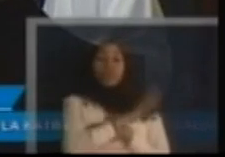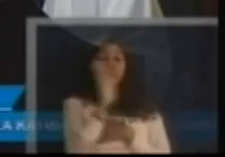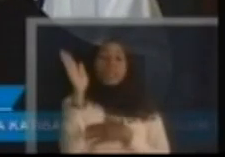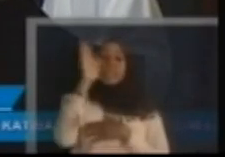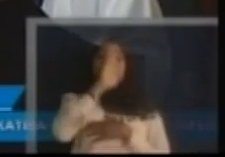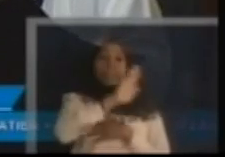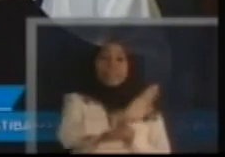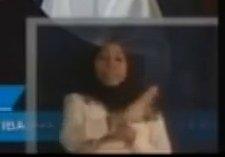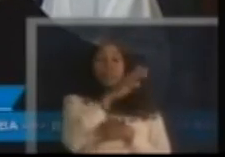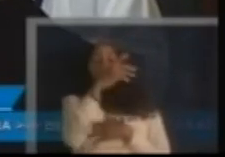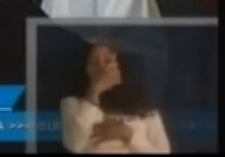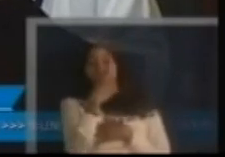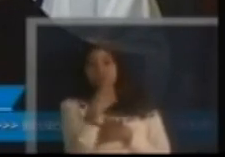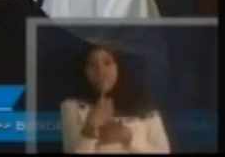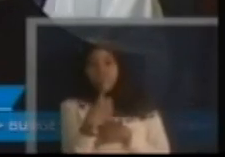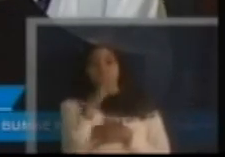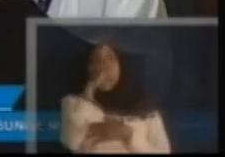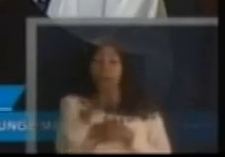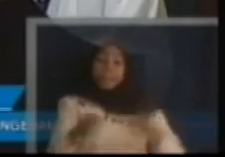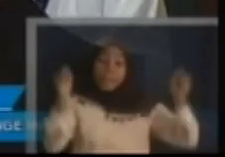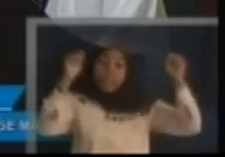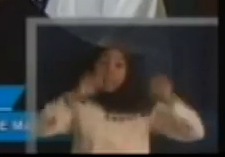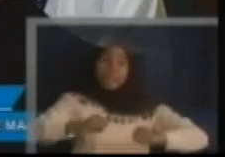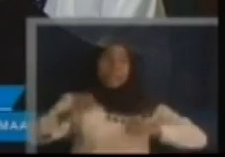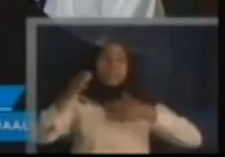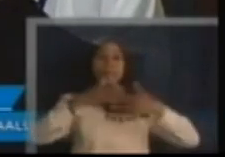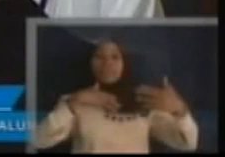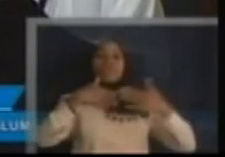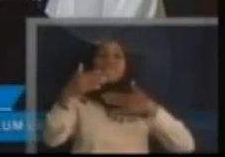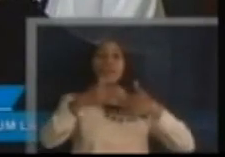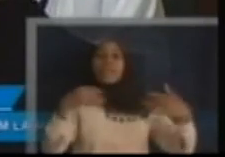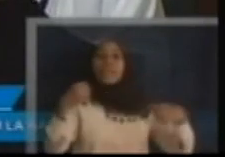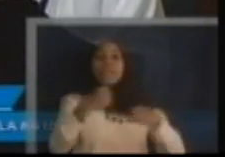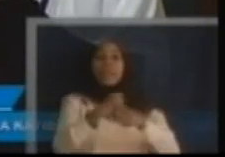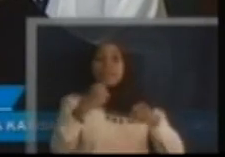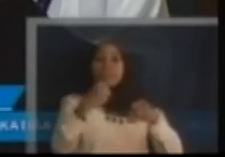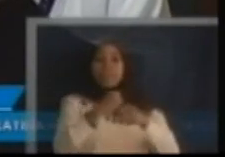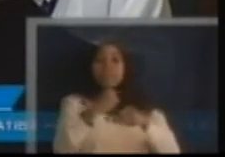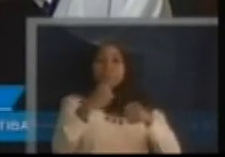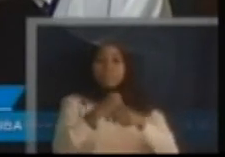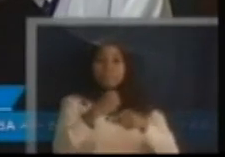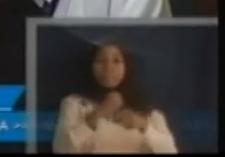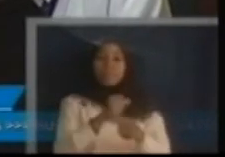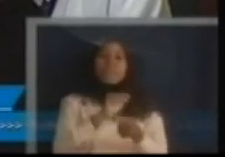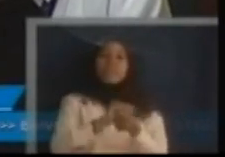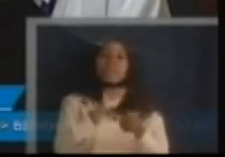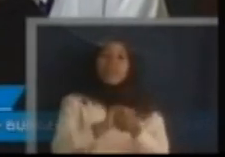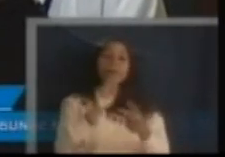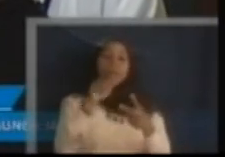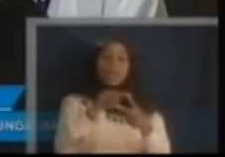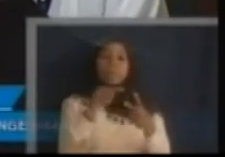Ndugu zangu, tunahitaji kuchapa kazi. Tunahitaji kuchapa kazi. Jambo la pili, Mheshimiwa